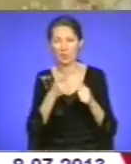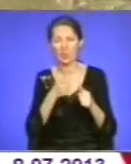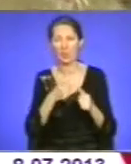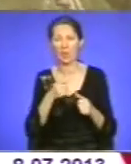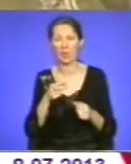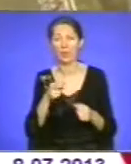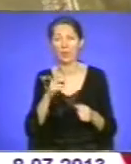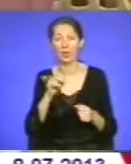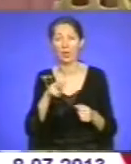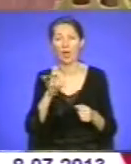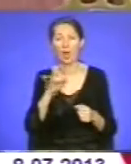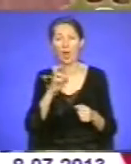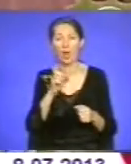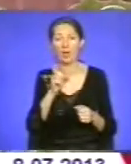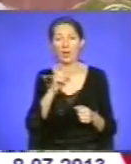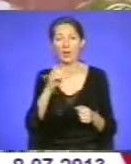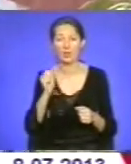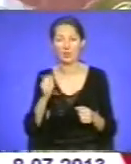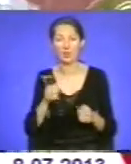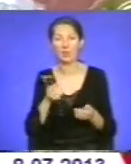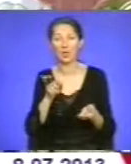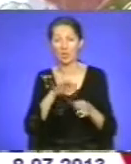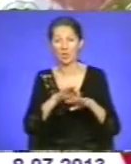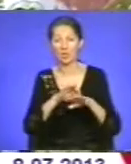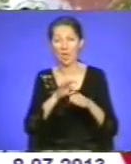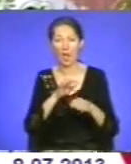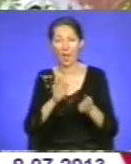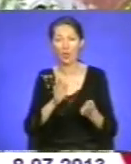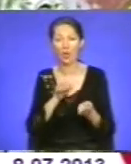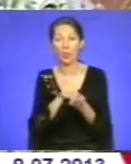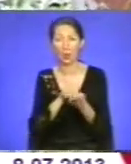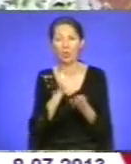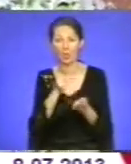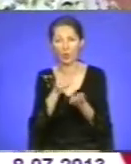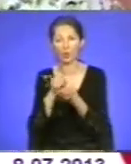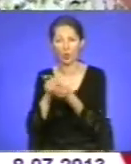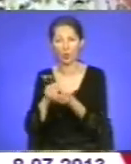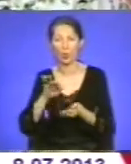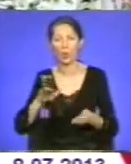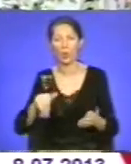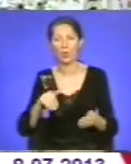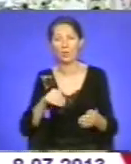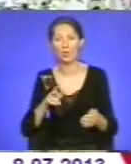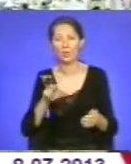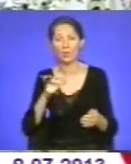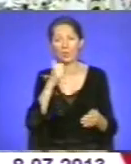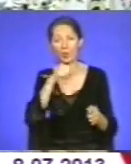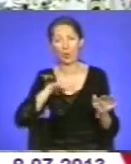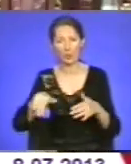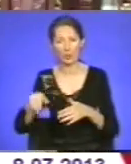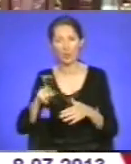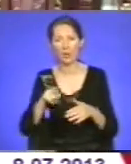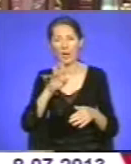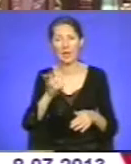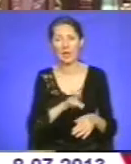труну. Приблизно через 300 років після смерті православна церква Петра і Фефронію зарахували до лику святих.